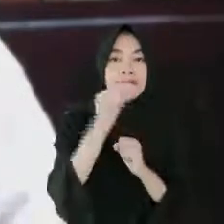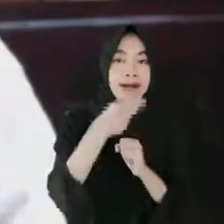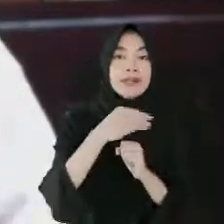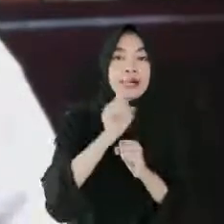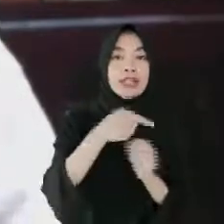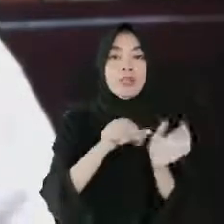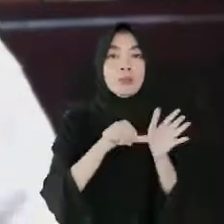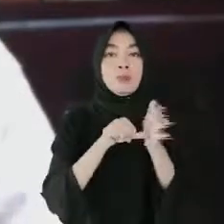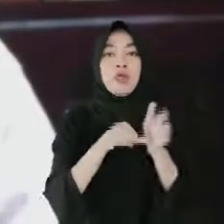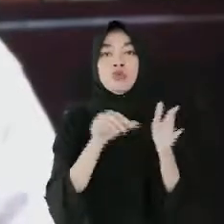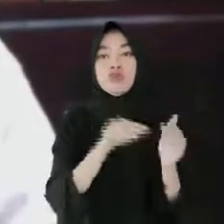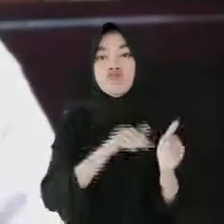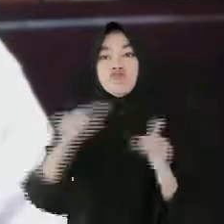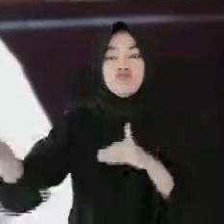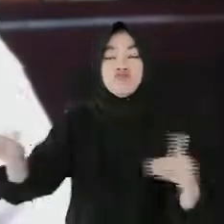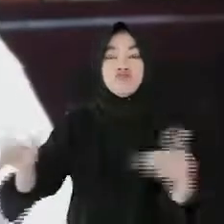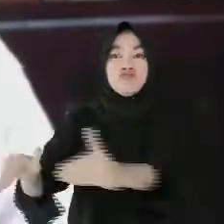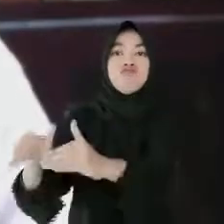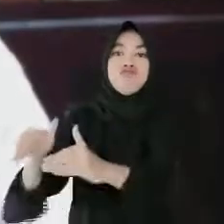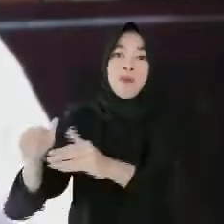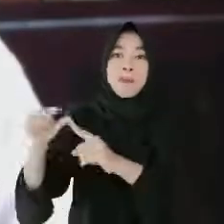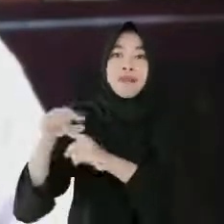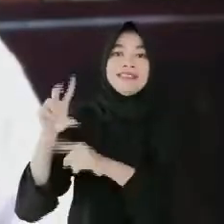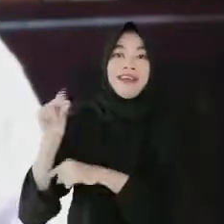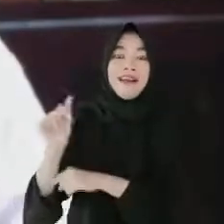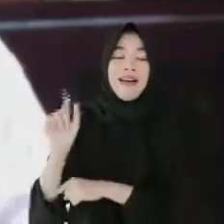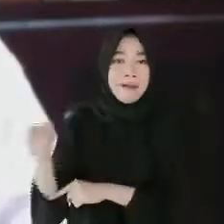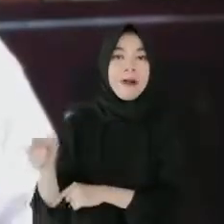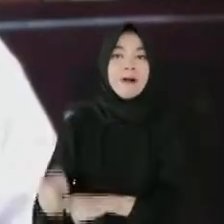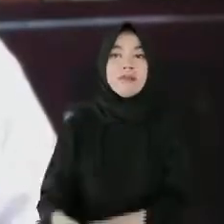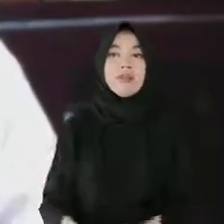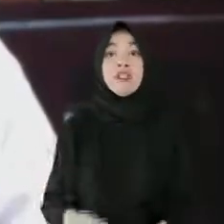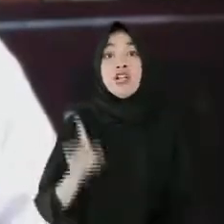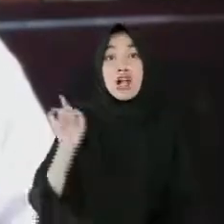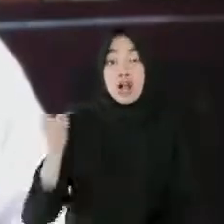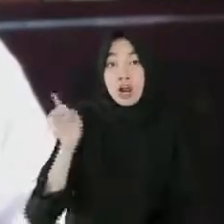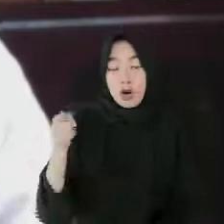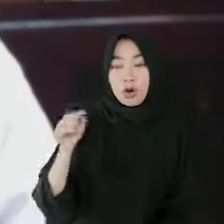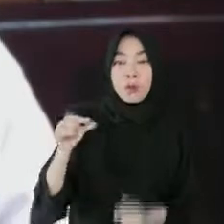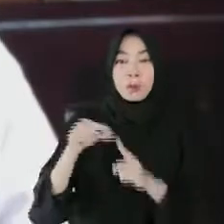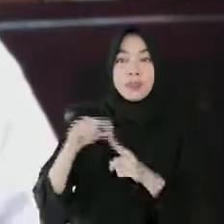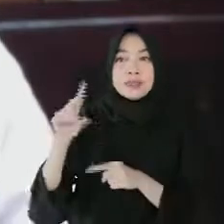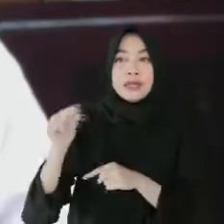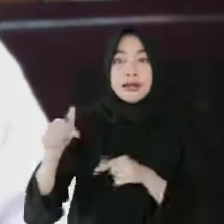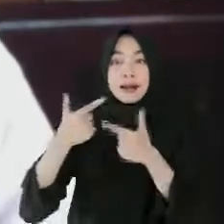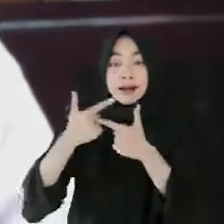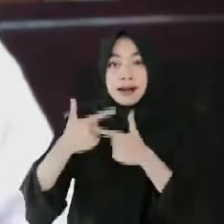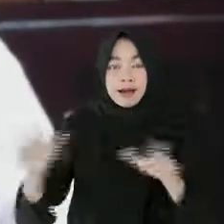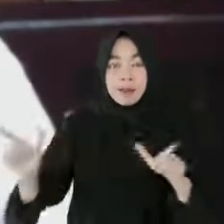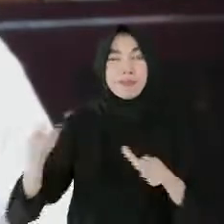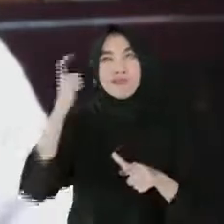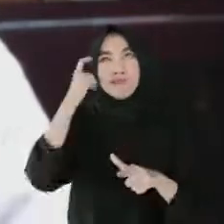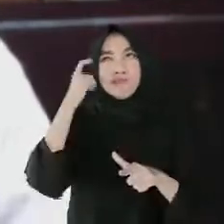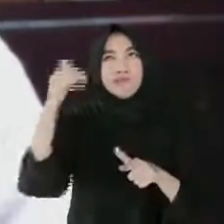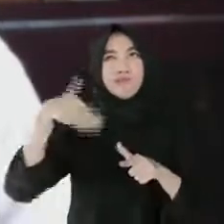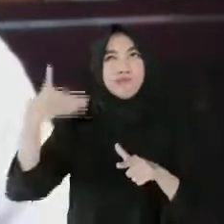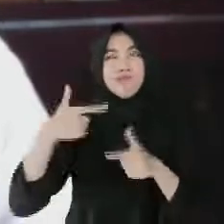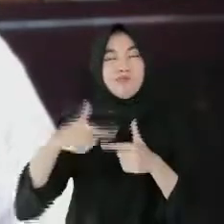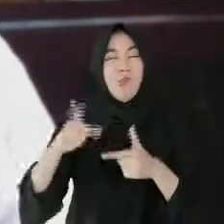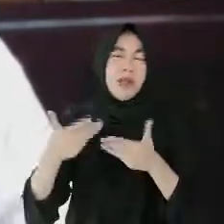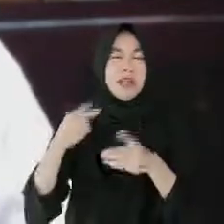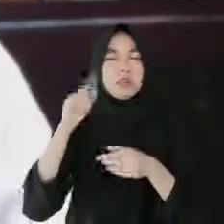dan sebagainya jadi secara umum sejauh informasi itu lengkap disampaikan itu tidak ada kesulitan